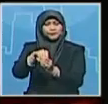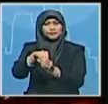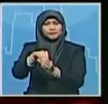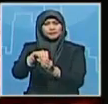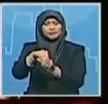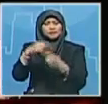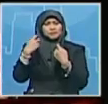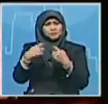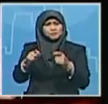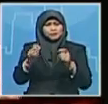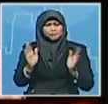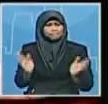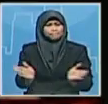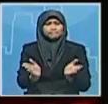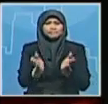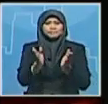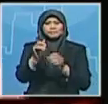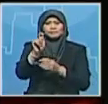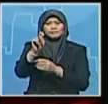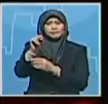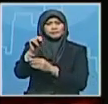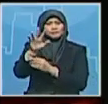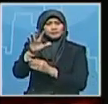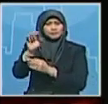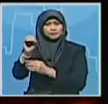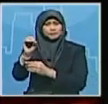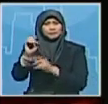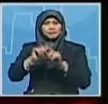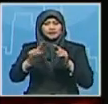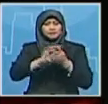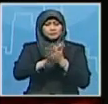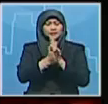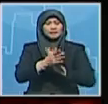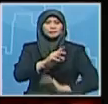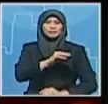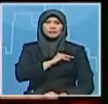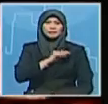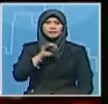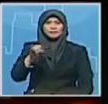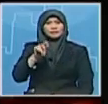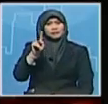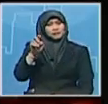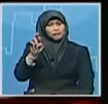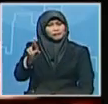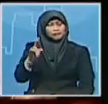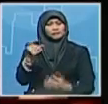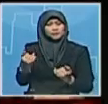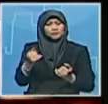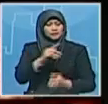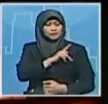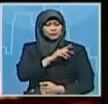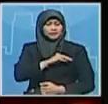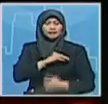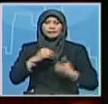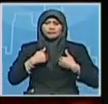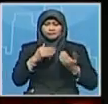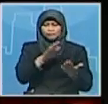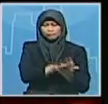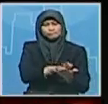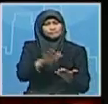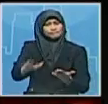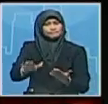dan cuba merangsang ke arah TN50 itu, sebagai Kementerian Kerja Raya, saya melihat kementerian-kementerian yang ada ini punya template dan